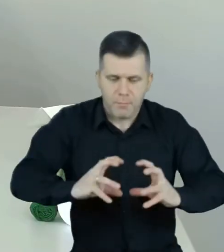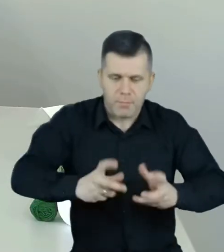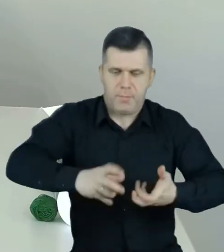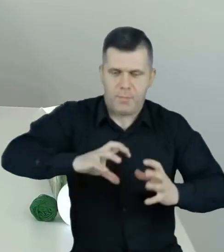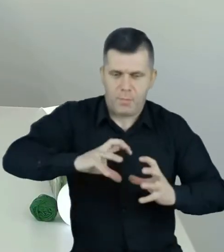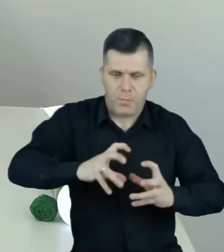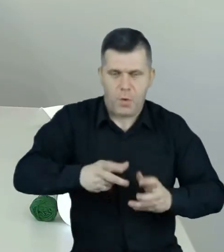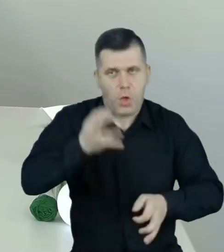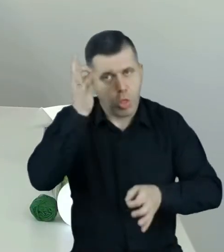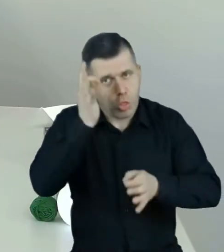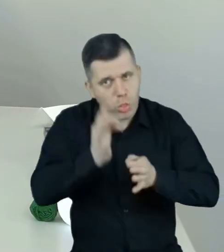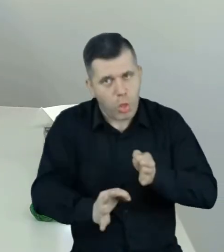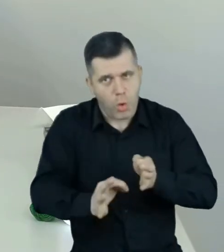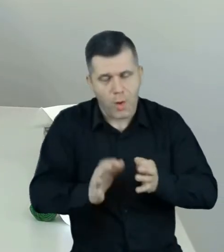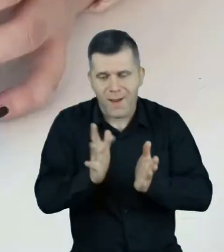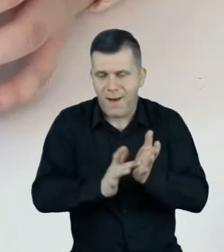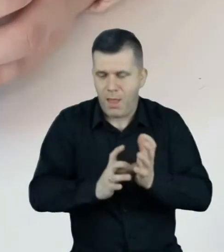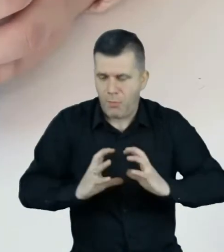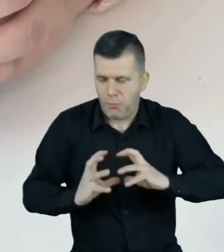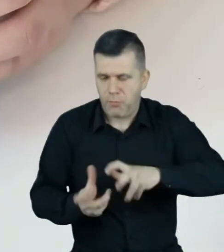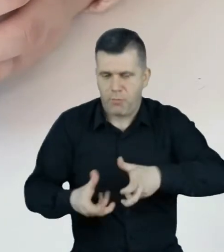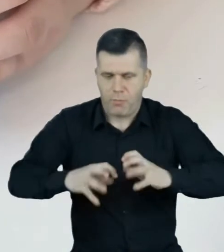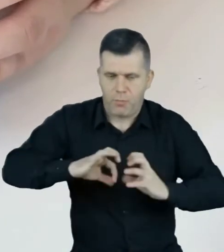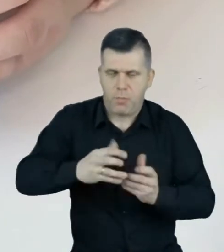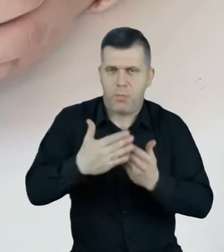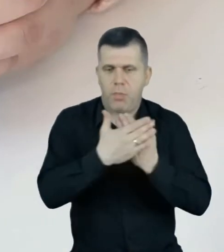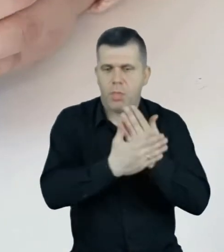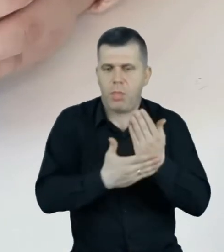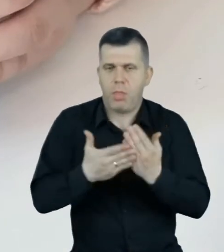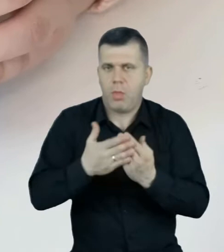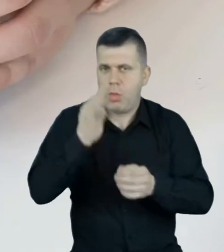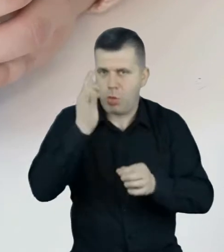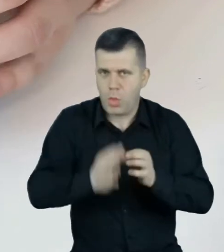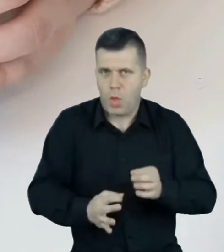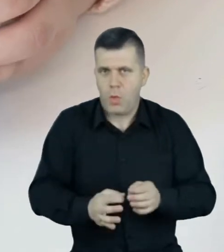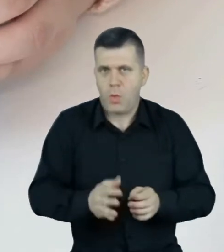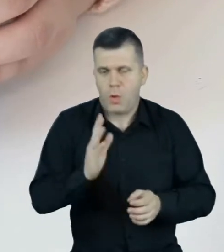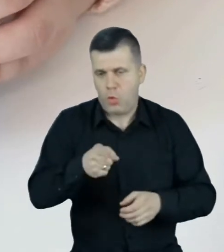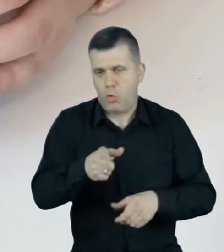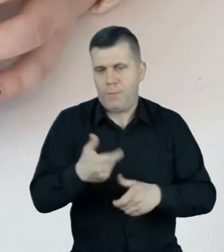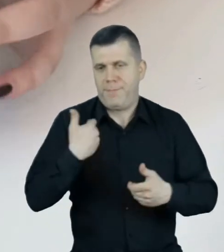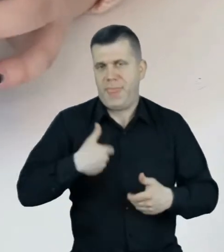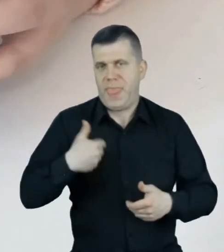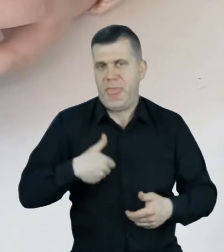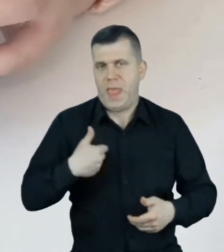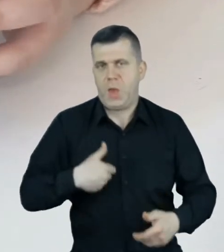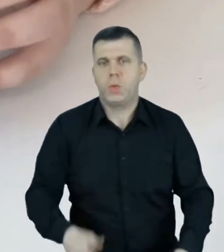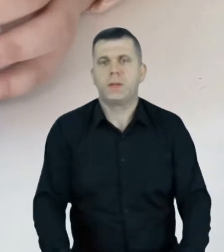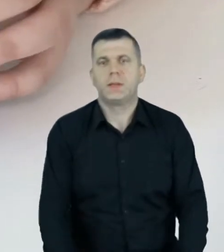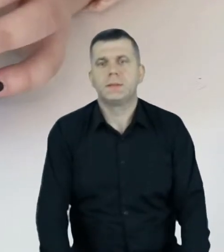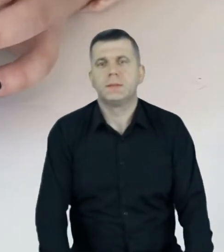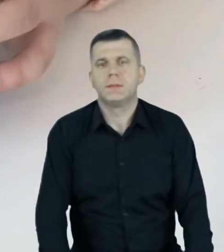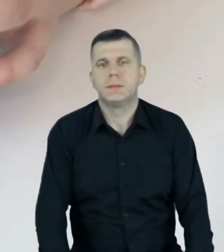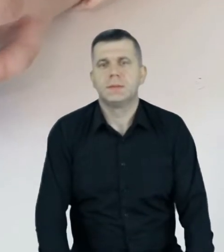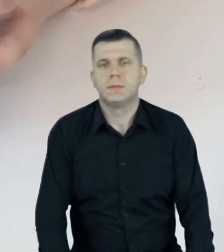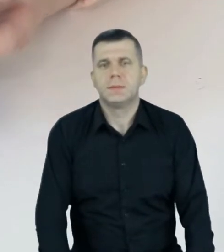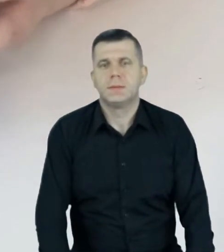obtaczamy go bardzo dokładnie kleju to nie gdzie on się robi białe